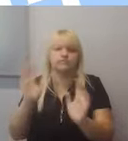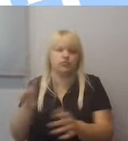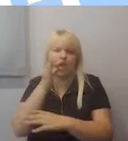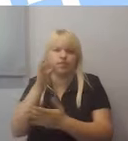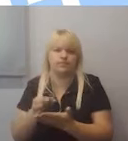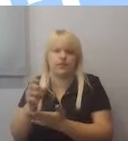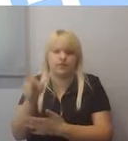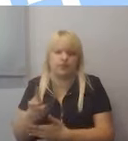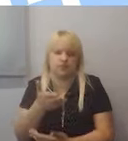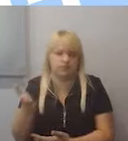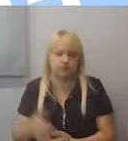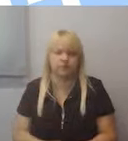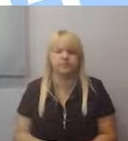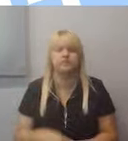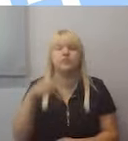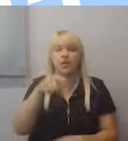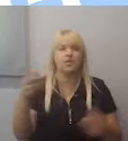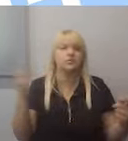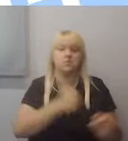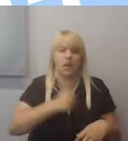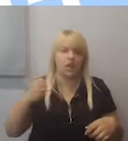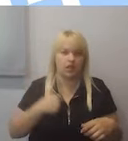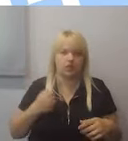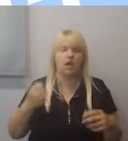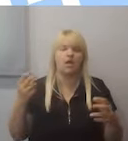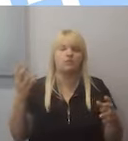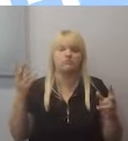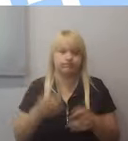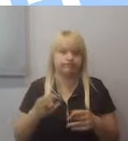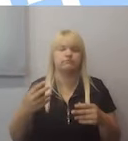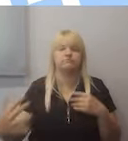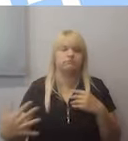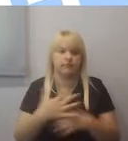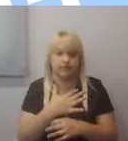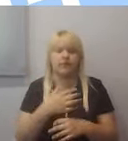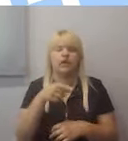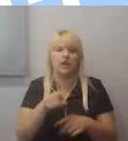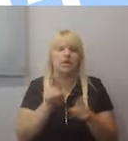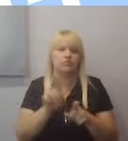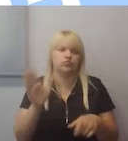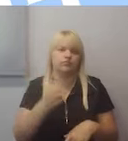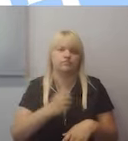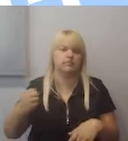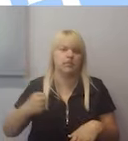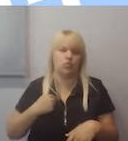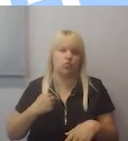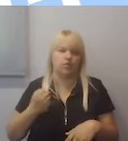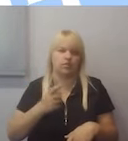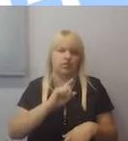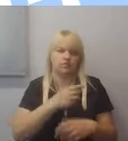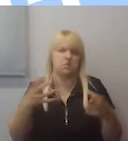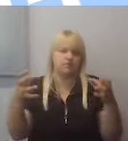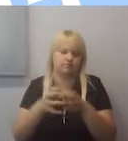militār iebrukuma gadījumā tad glābšanas darba vadītājs būs nacionālie bruņotie spēki